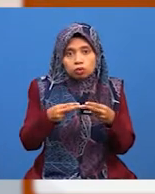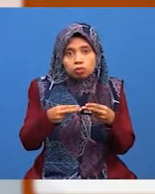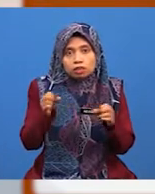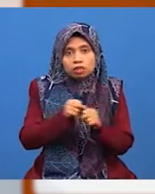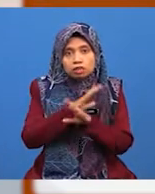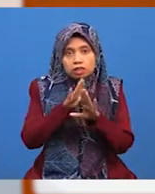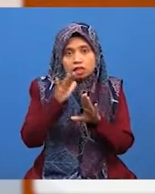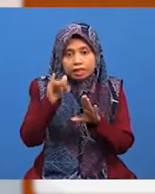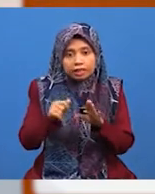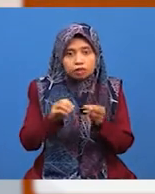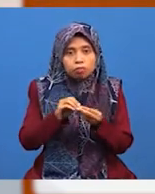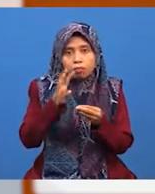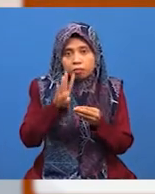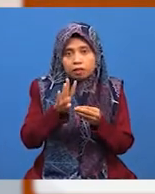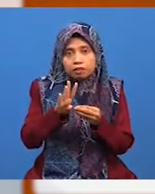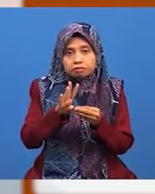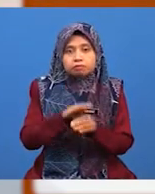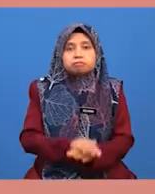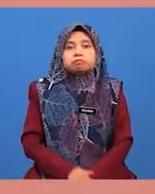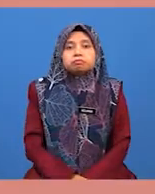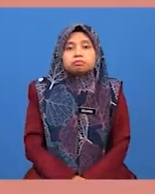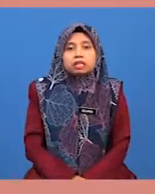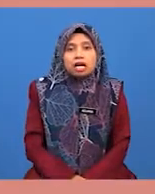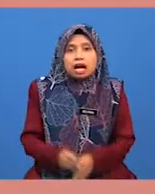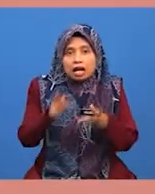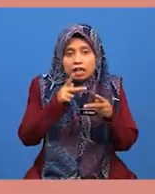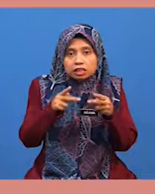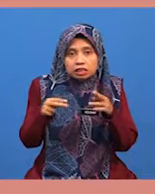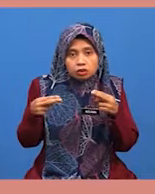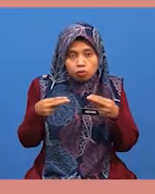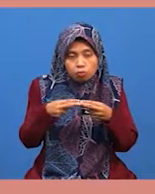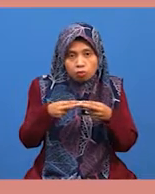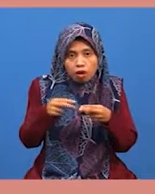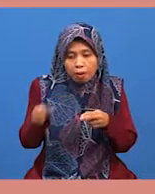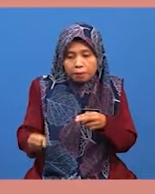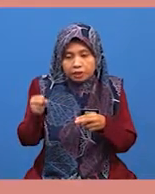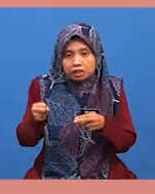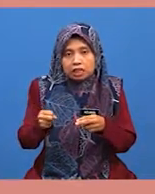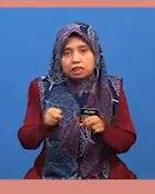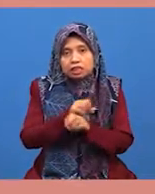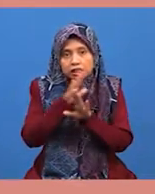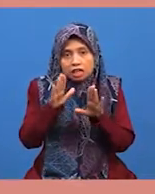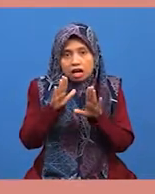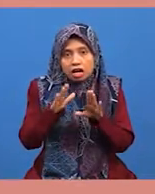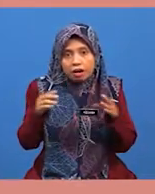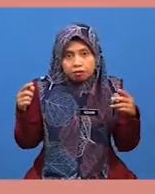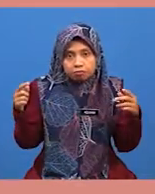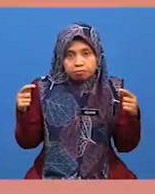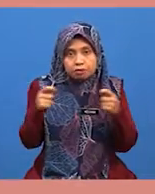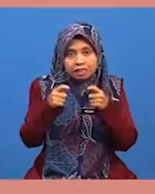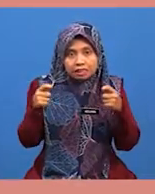pancangan keterangan yang keempat pula ialah kata hubung pancangan keterangan